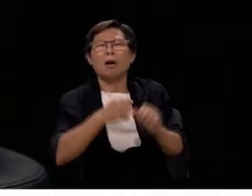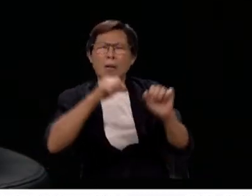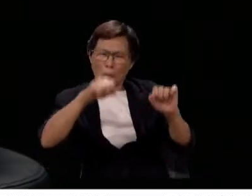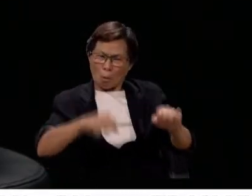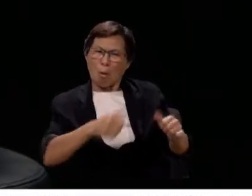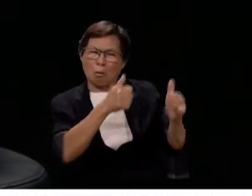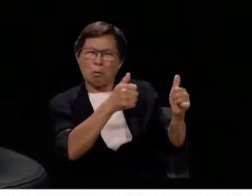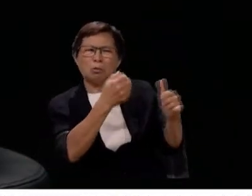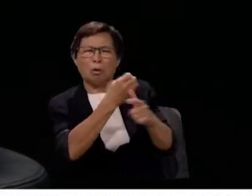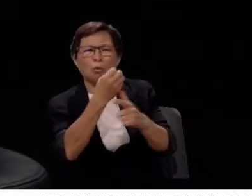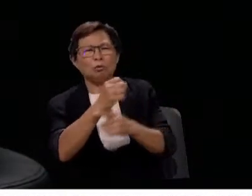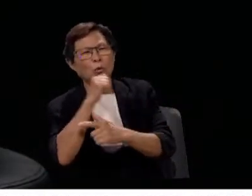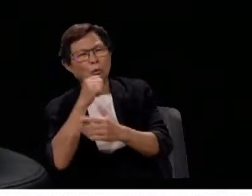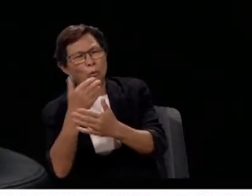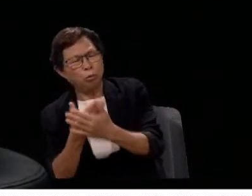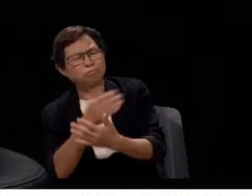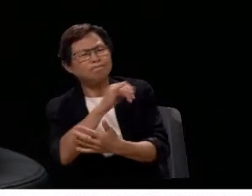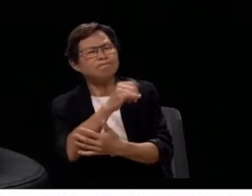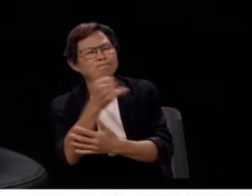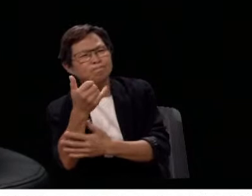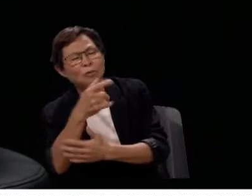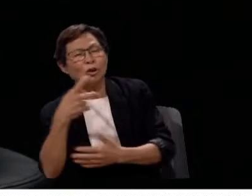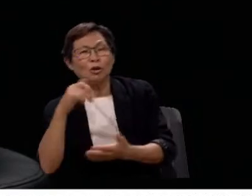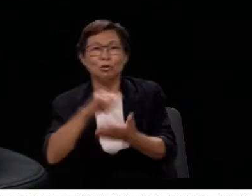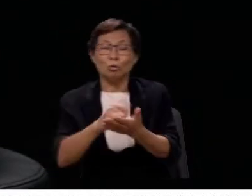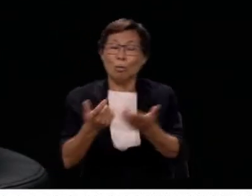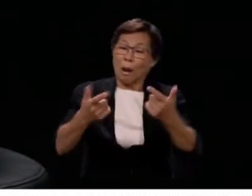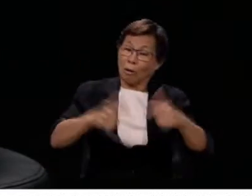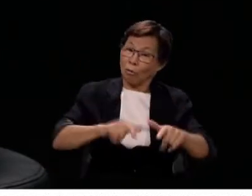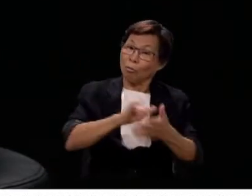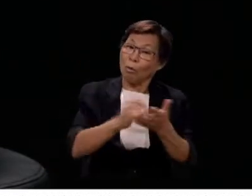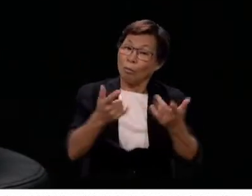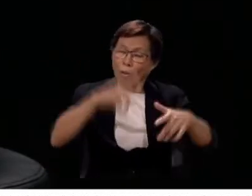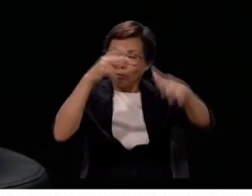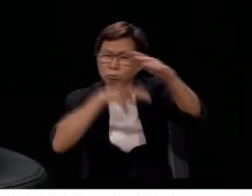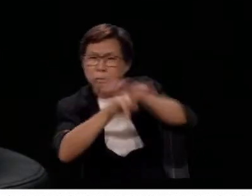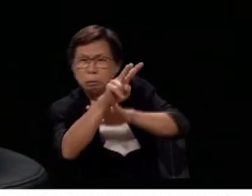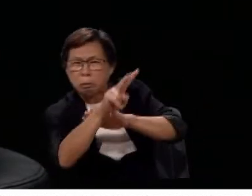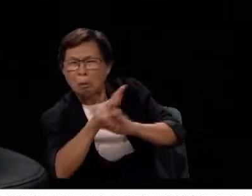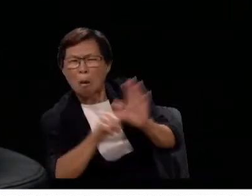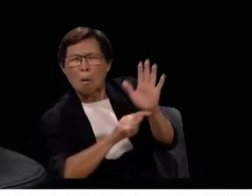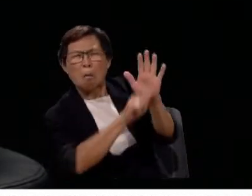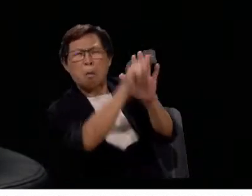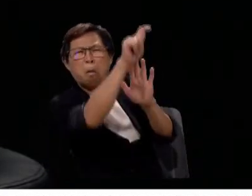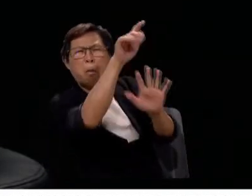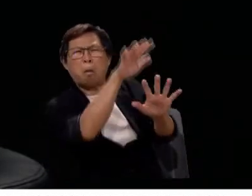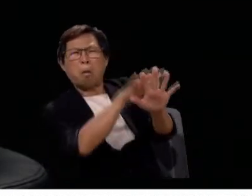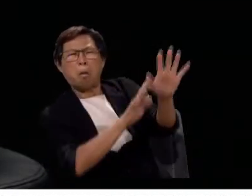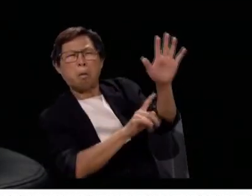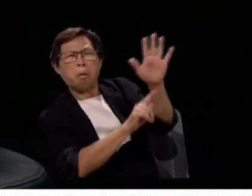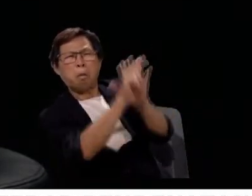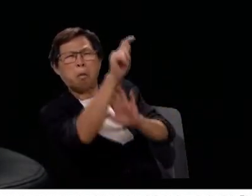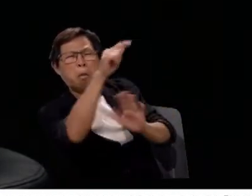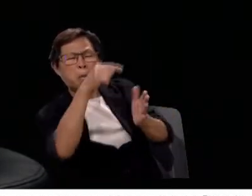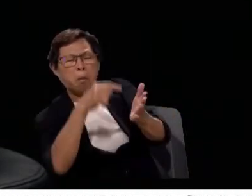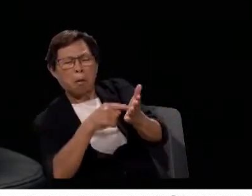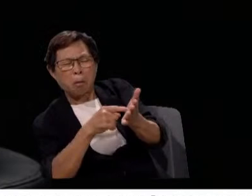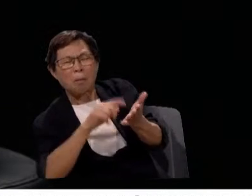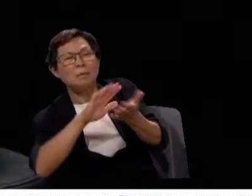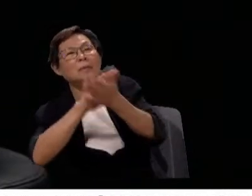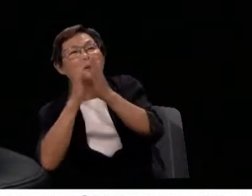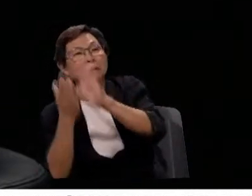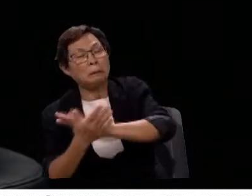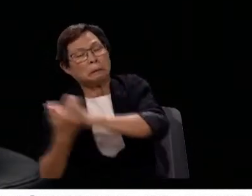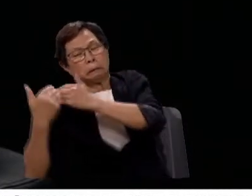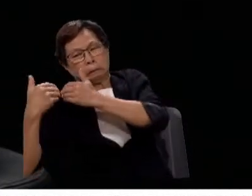tidak ada sebagainya yg sesuai itu kita berlaku bleep munculan itu terlalu tinggi kadang-kadang ini menyebabkan